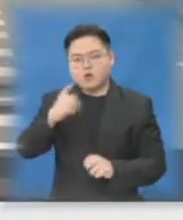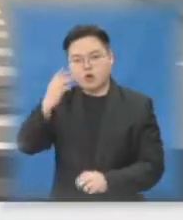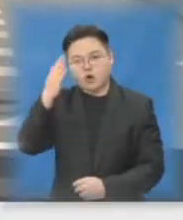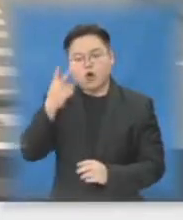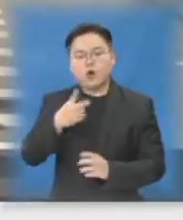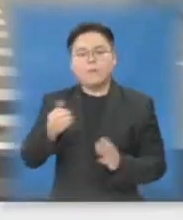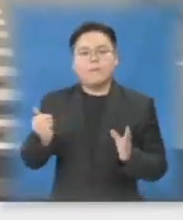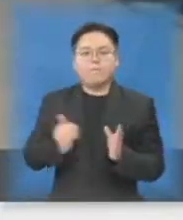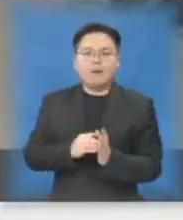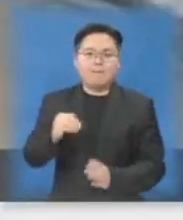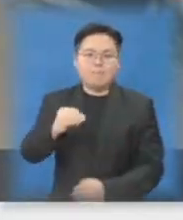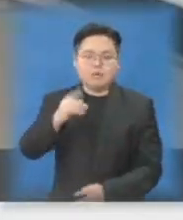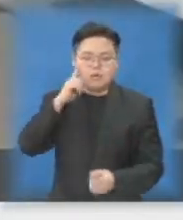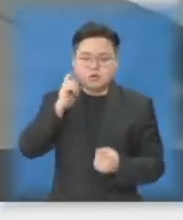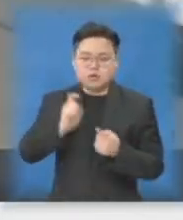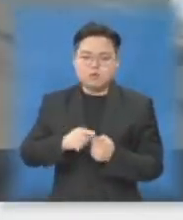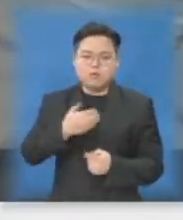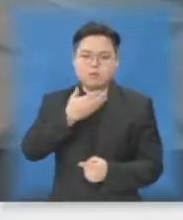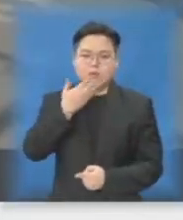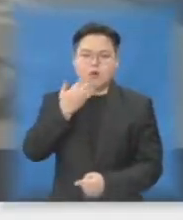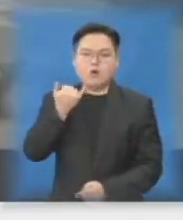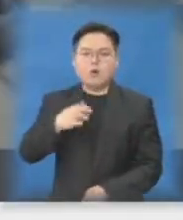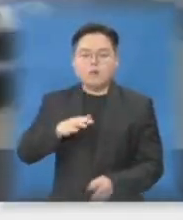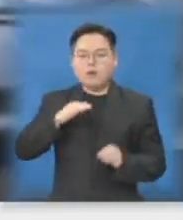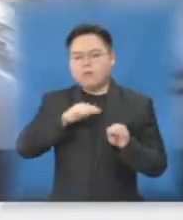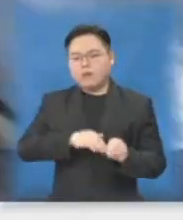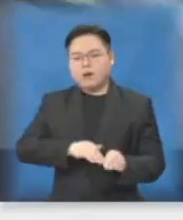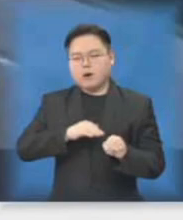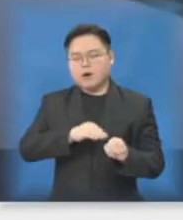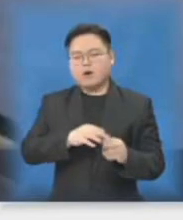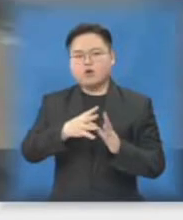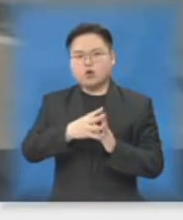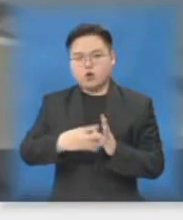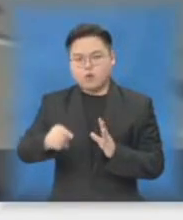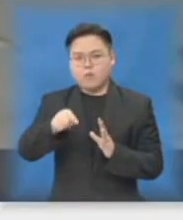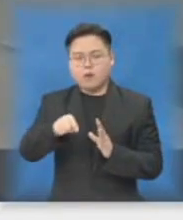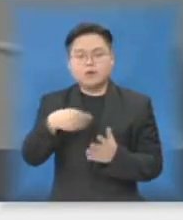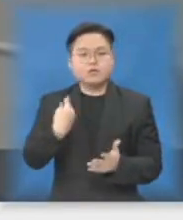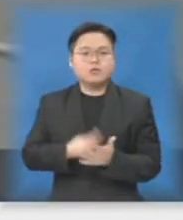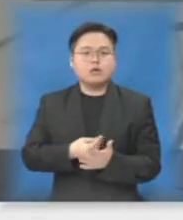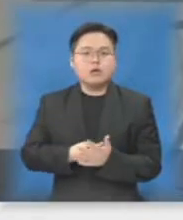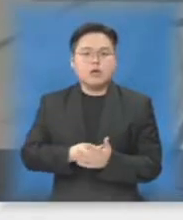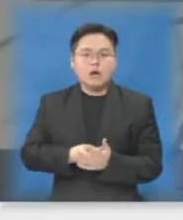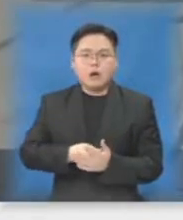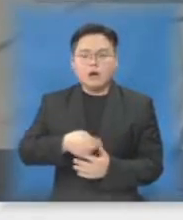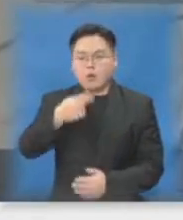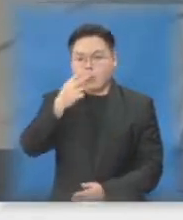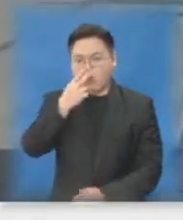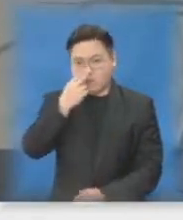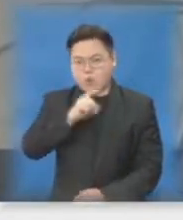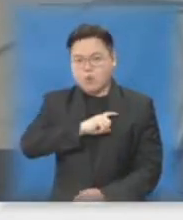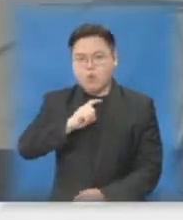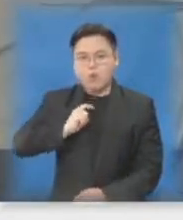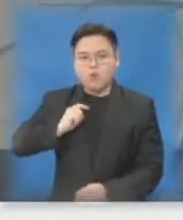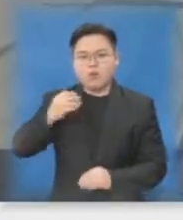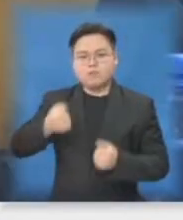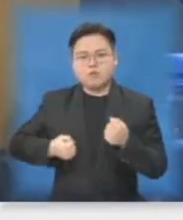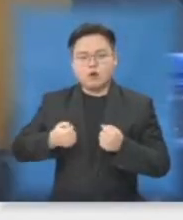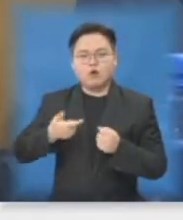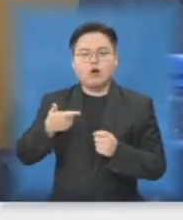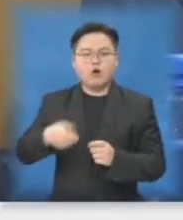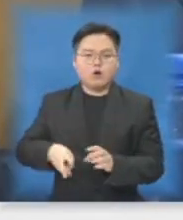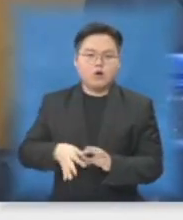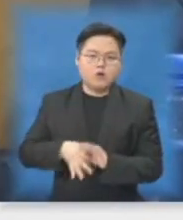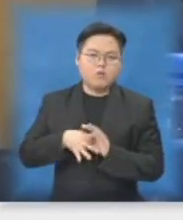мянган машин тодорхой зорилгогүй явж хотын төвжирэлд нөлөөлж байгаа дун гарчээ. За энэ нь нэгэсэндээ халтууранд явж байгаа чолооч нар юм аа.